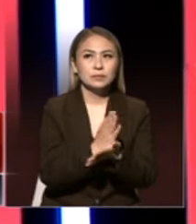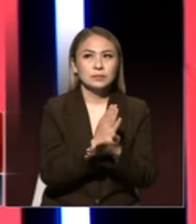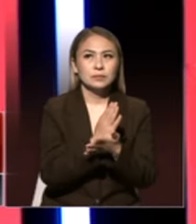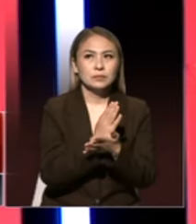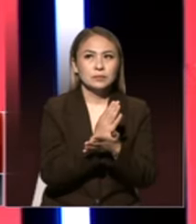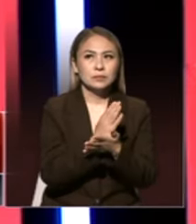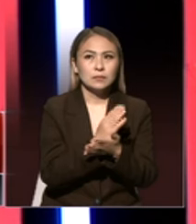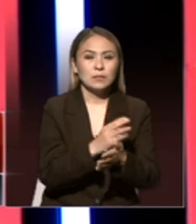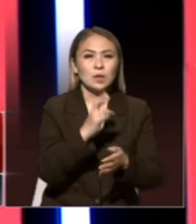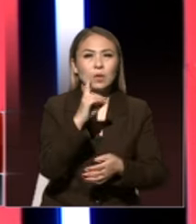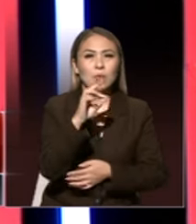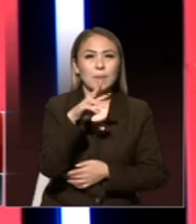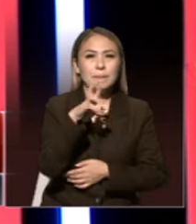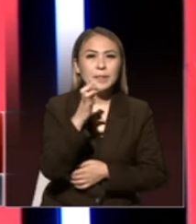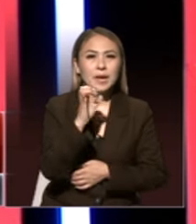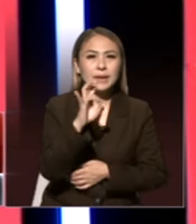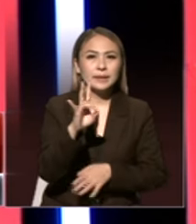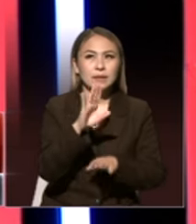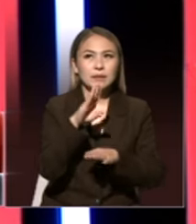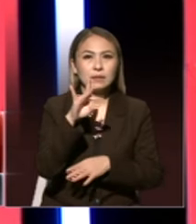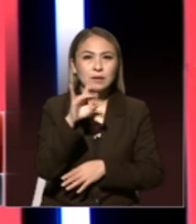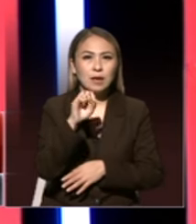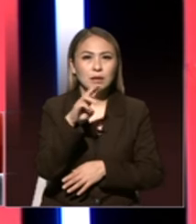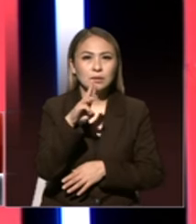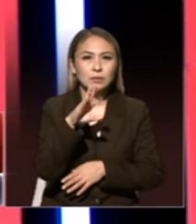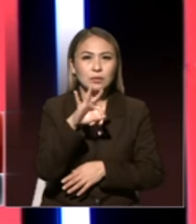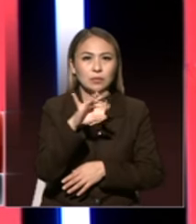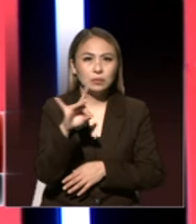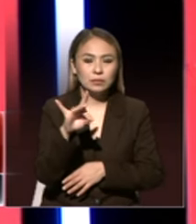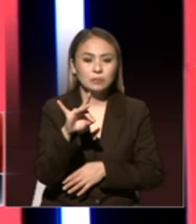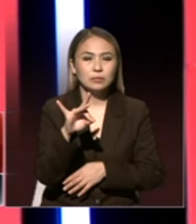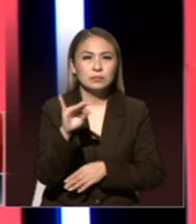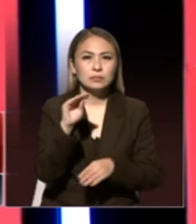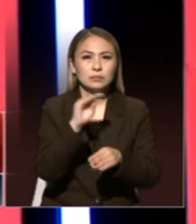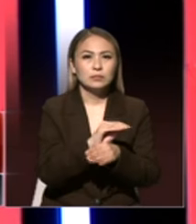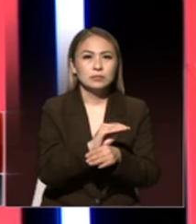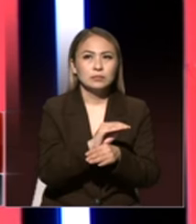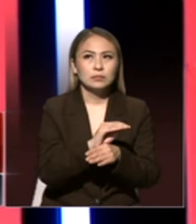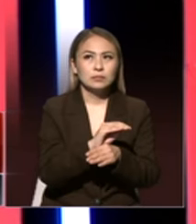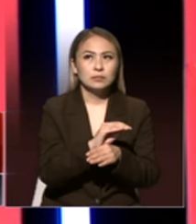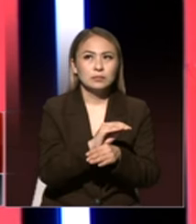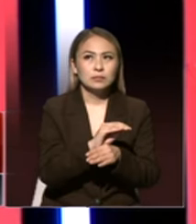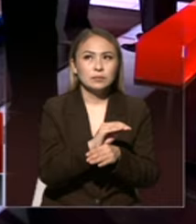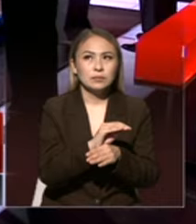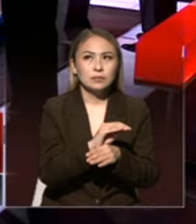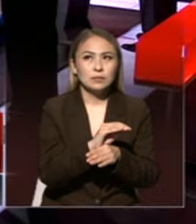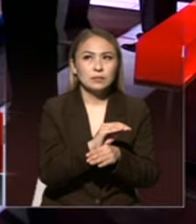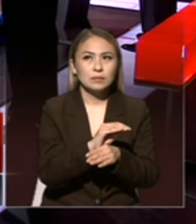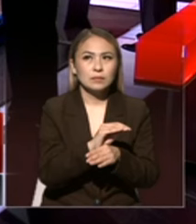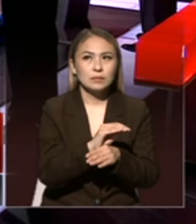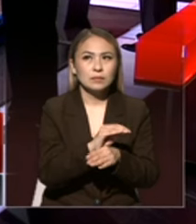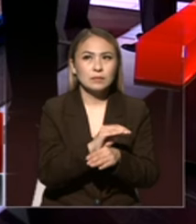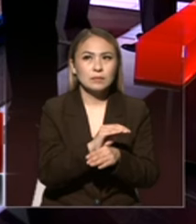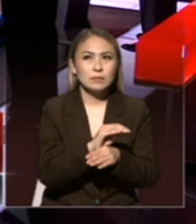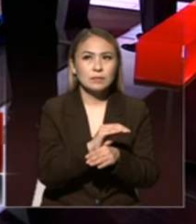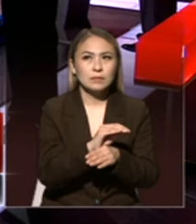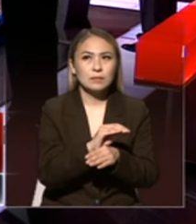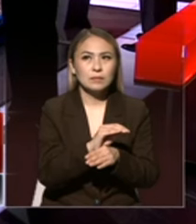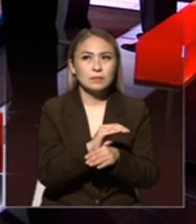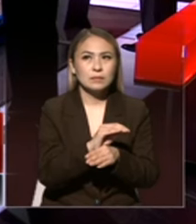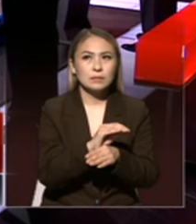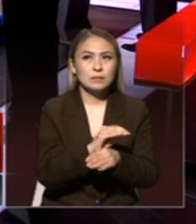тек қана комбайн емес, комбайн, трактор, тағы қандай техника өндіреміз? Тіркемелі, аспалт тіркемелі техникалар. Ол вообще енді